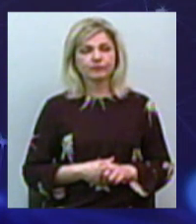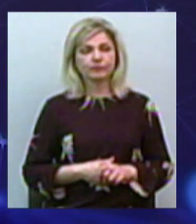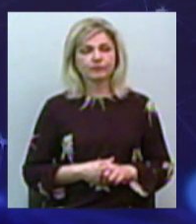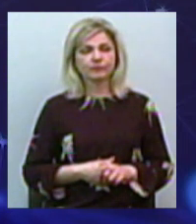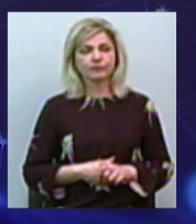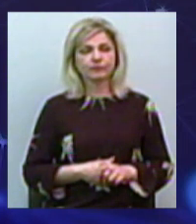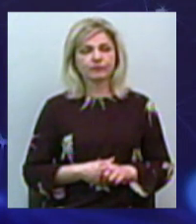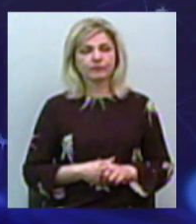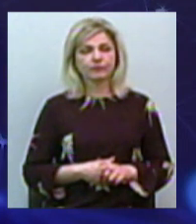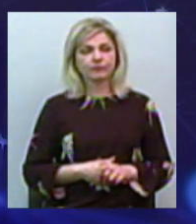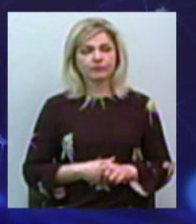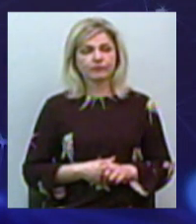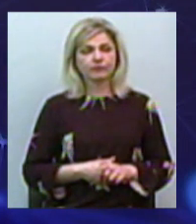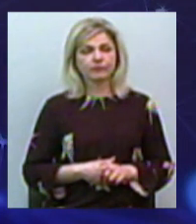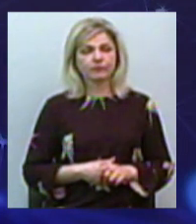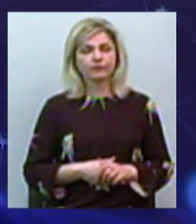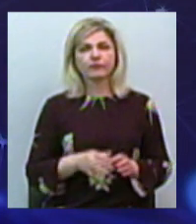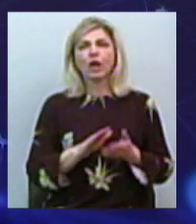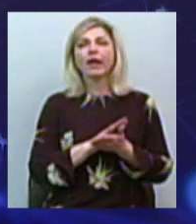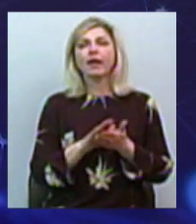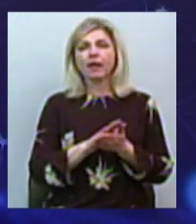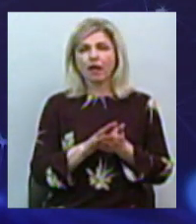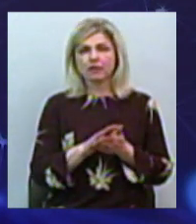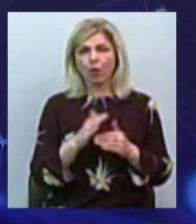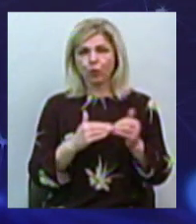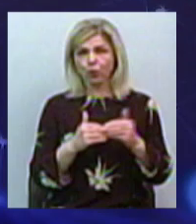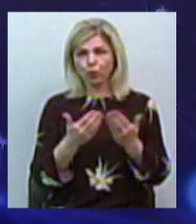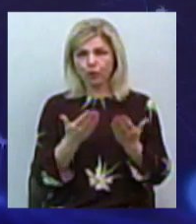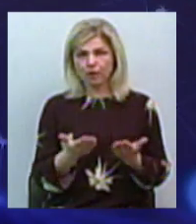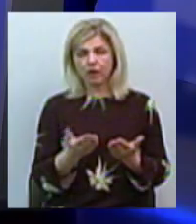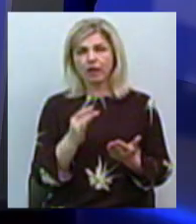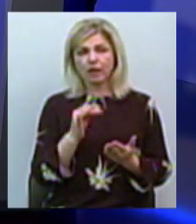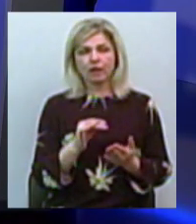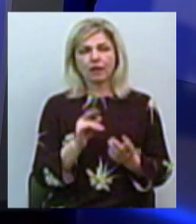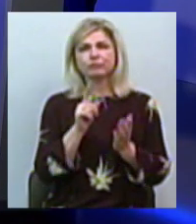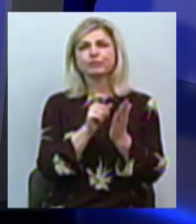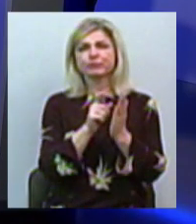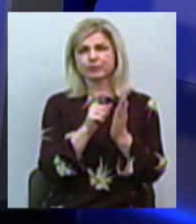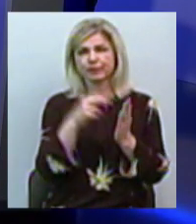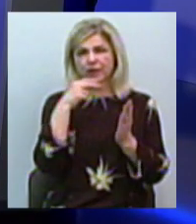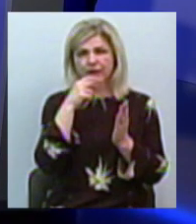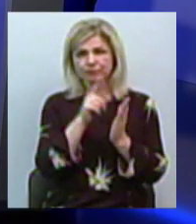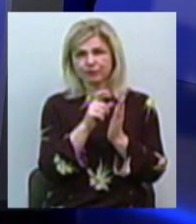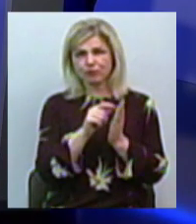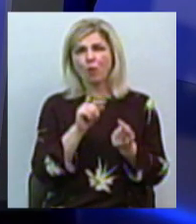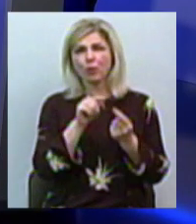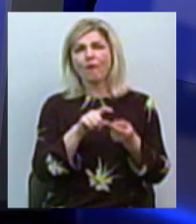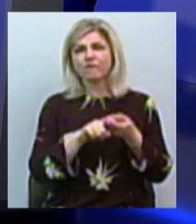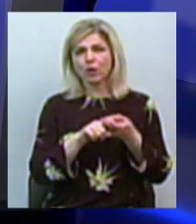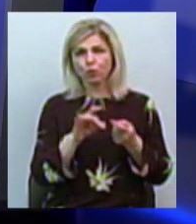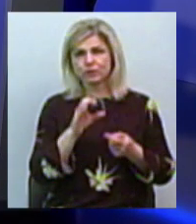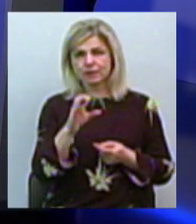гігієна рук. При цьому можна ще застосовувати спирт, міцні антисептики.